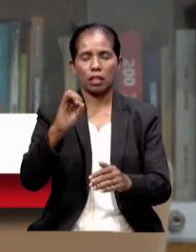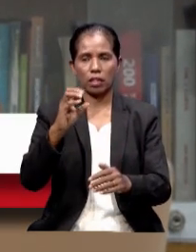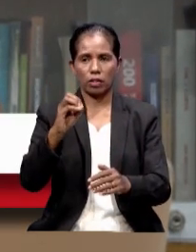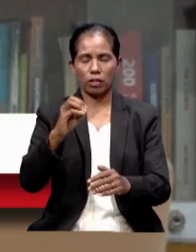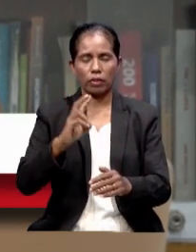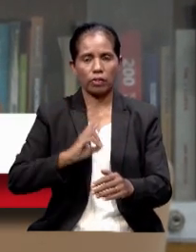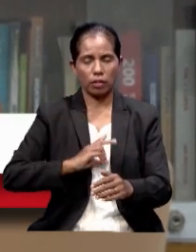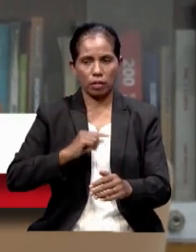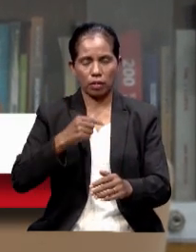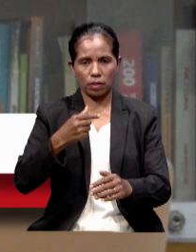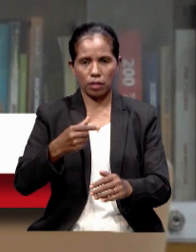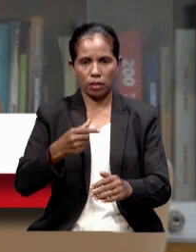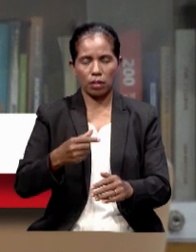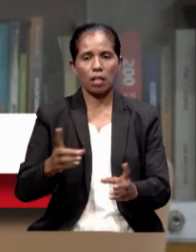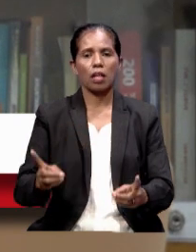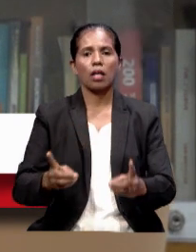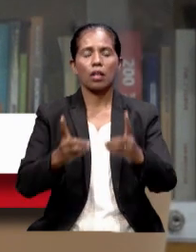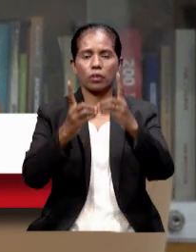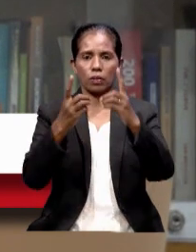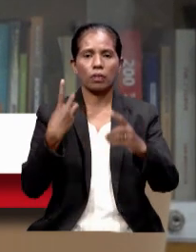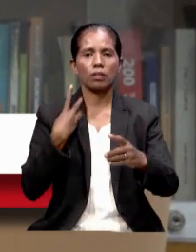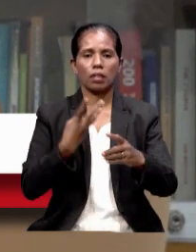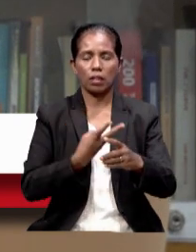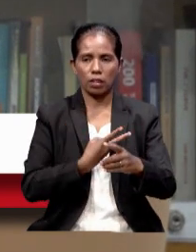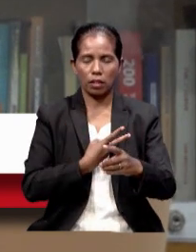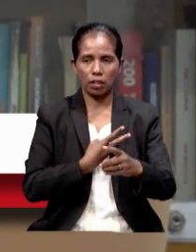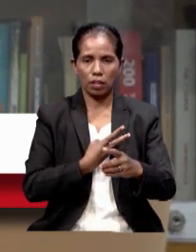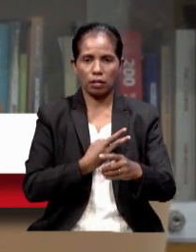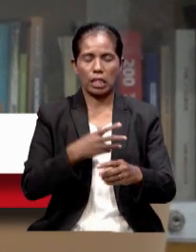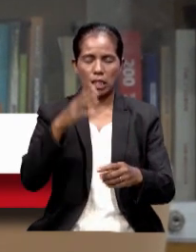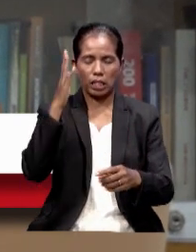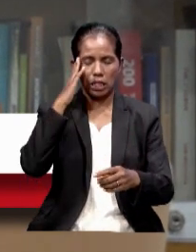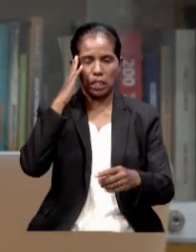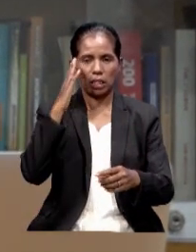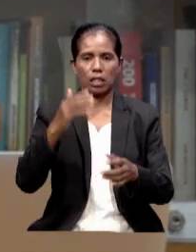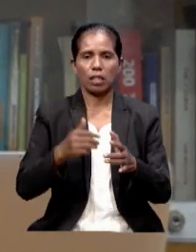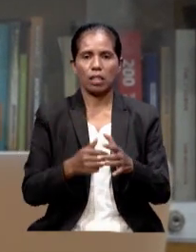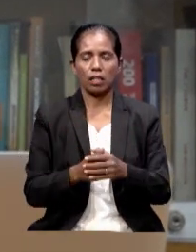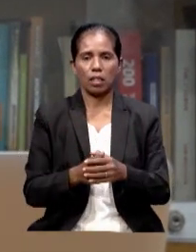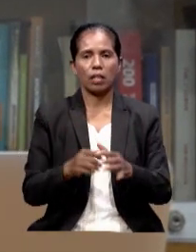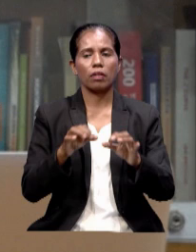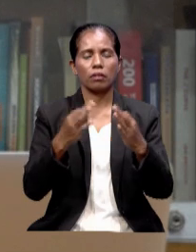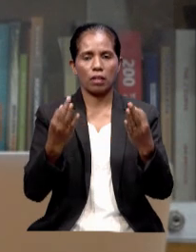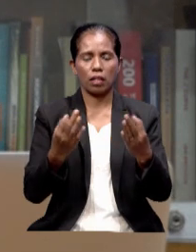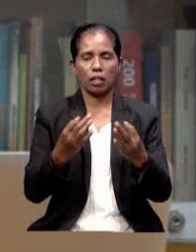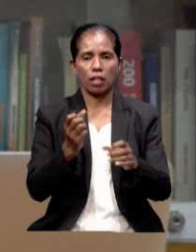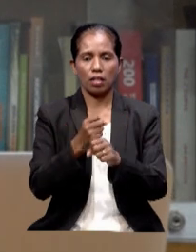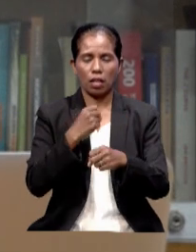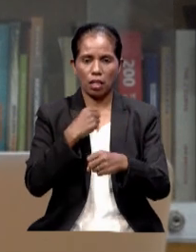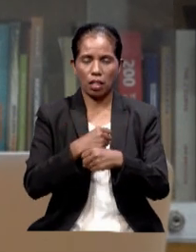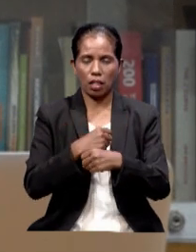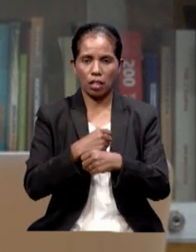асору итания малук нове мака дисконфия ала акту суборно идене